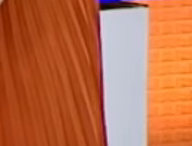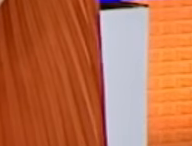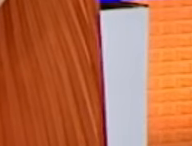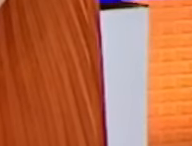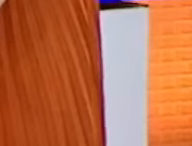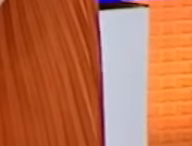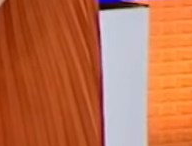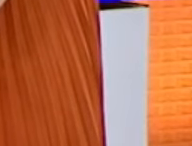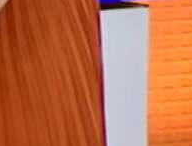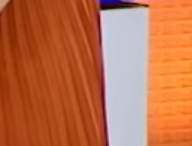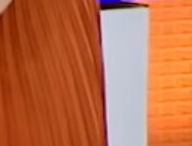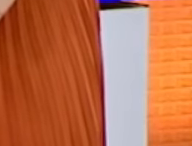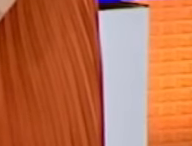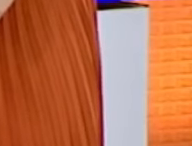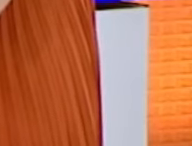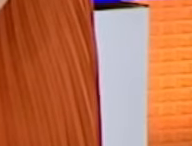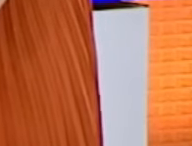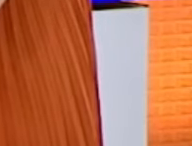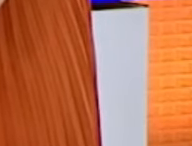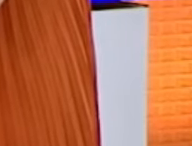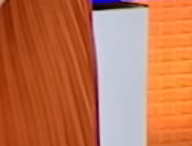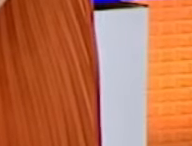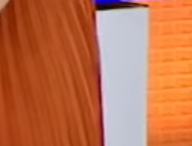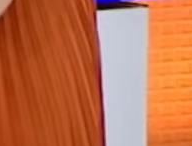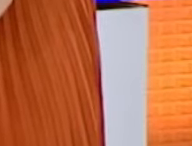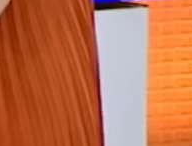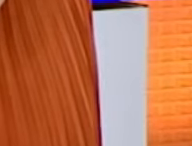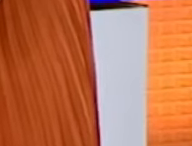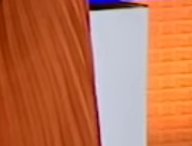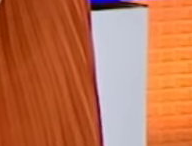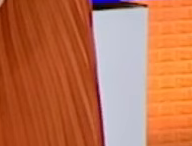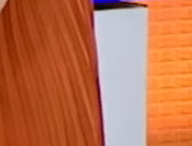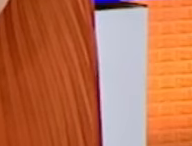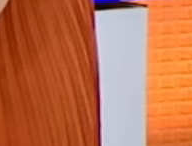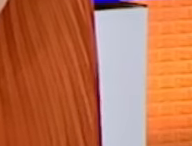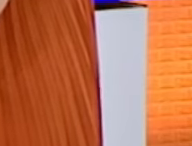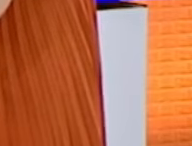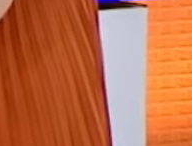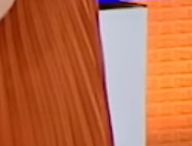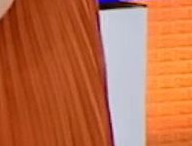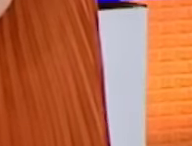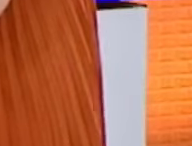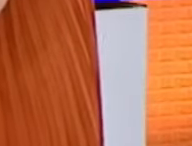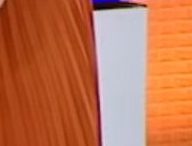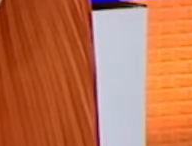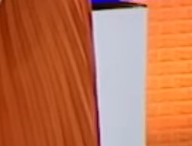mga balita, mag-subscribe sa GMA Integrated News sa YouTube. Sa mga kapuso abroad, subaybayan niyo po